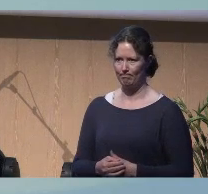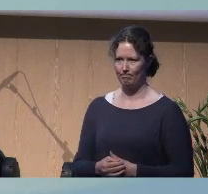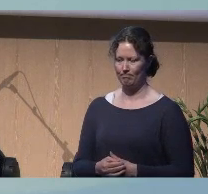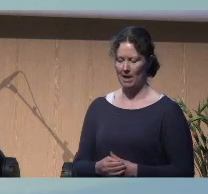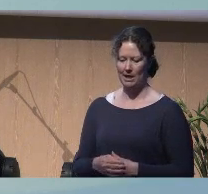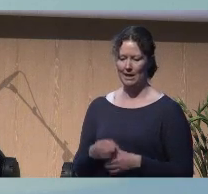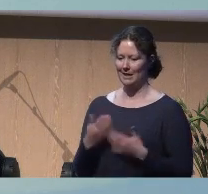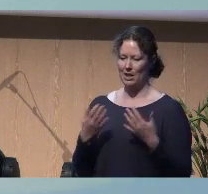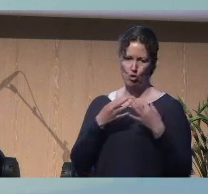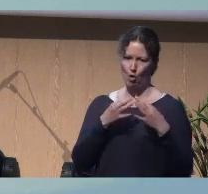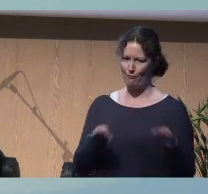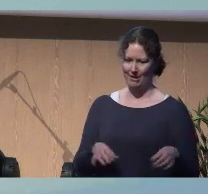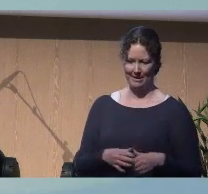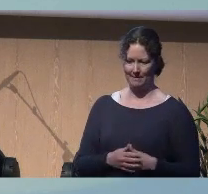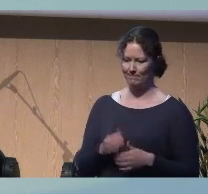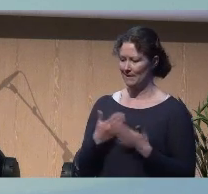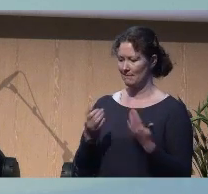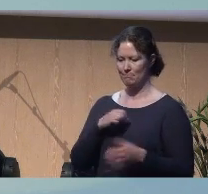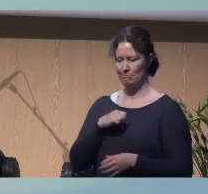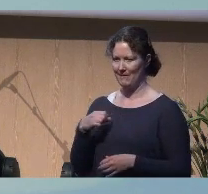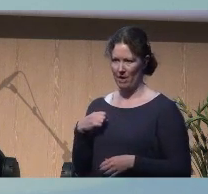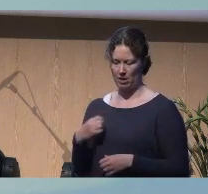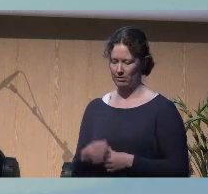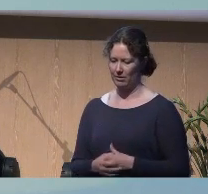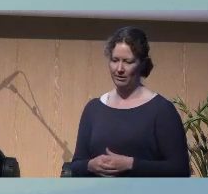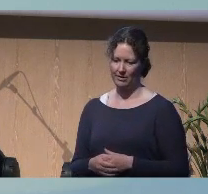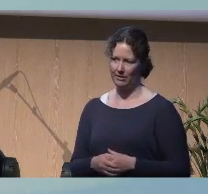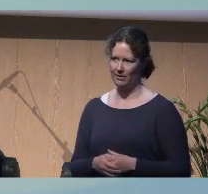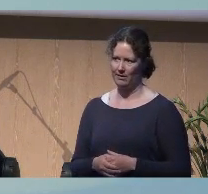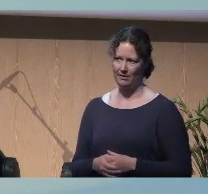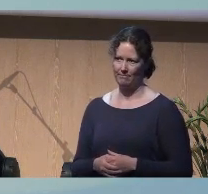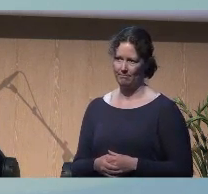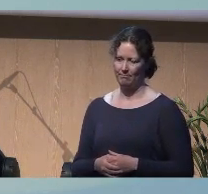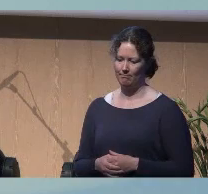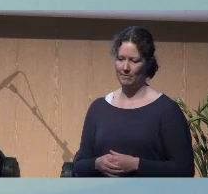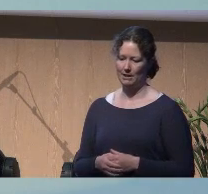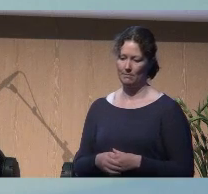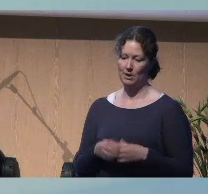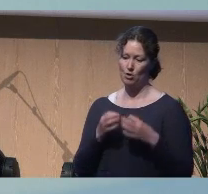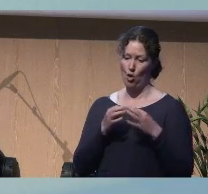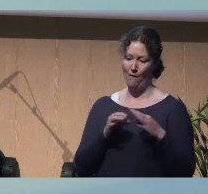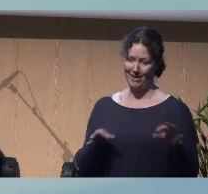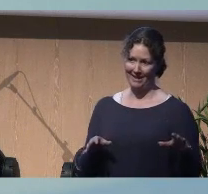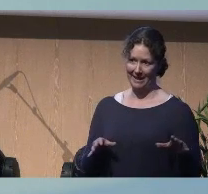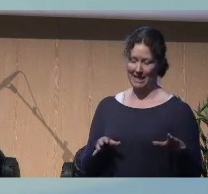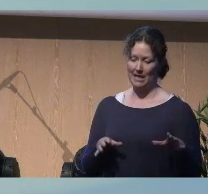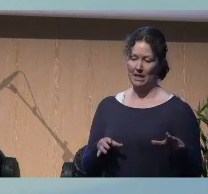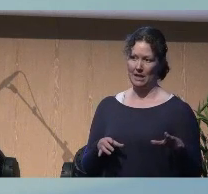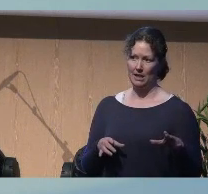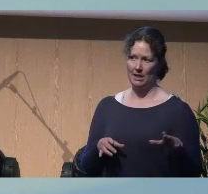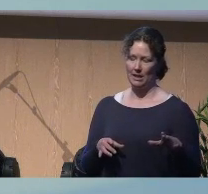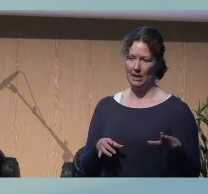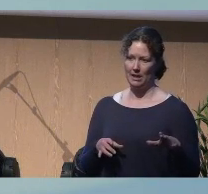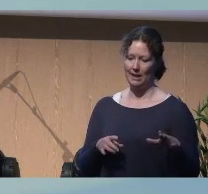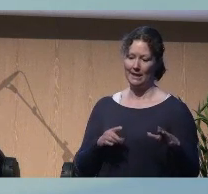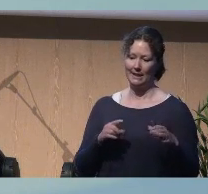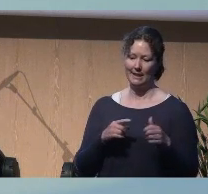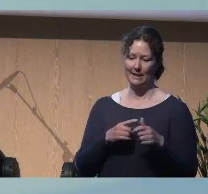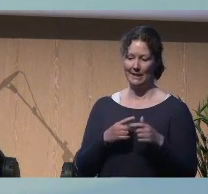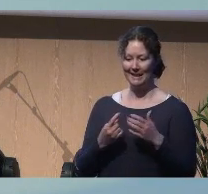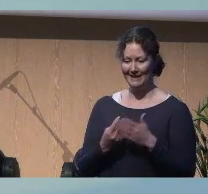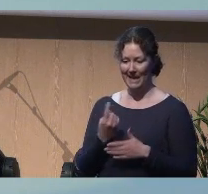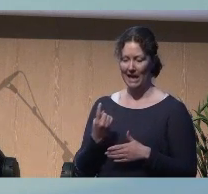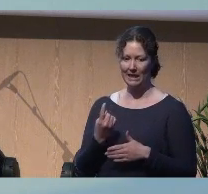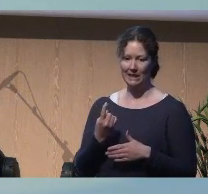Ikke offentlig eller privat, men offentlig, ideell